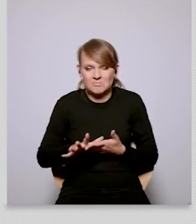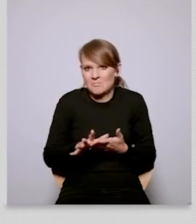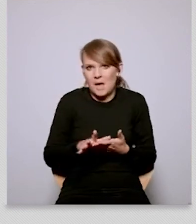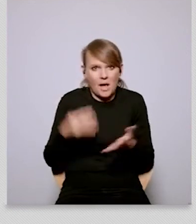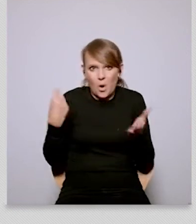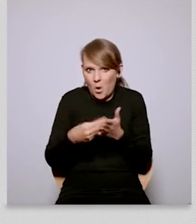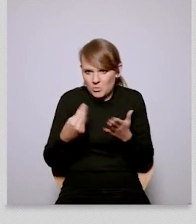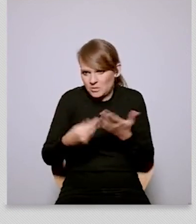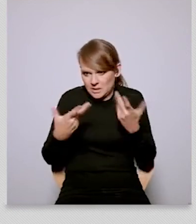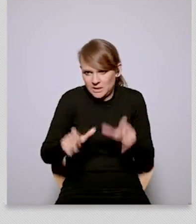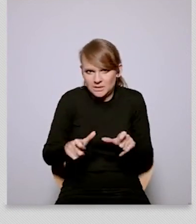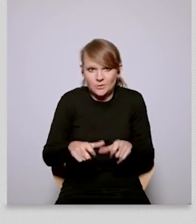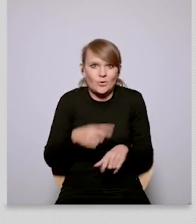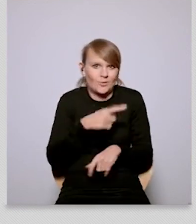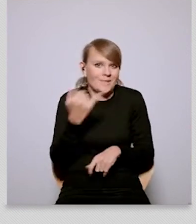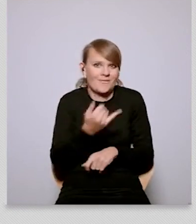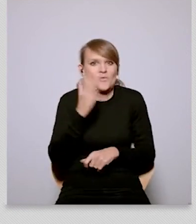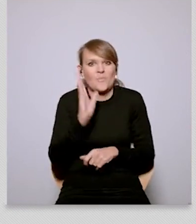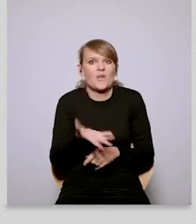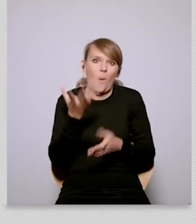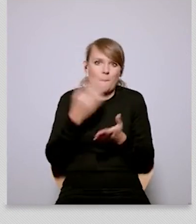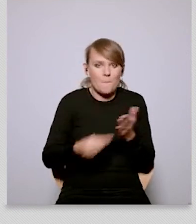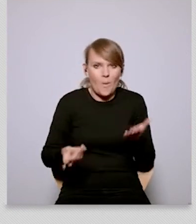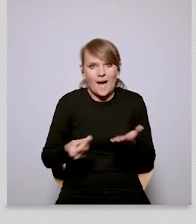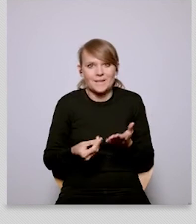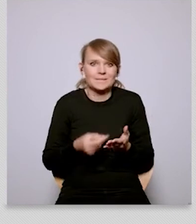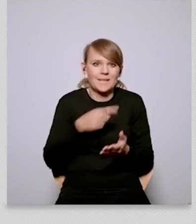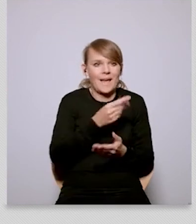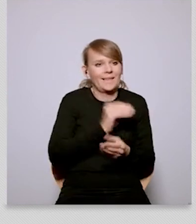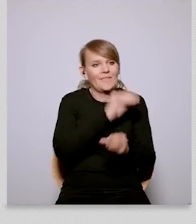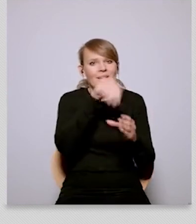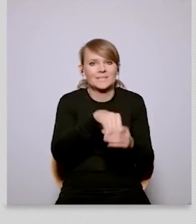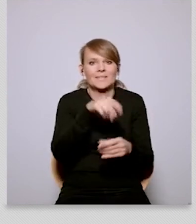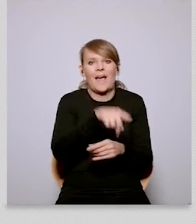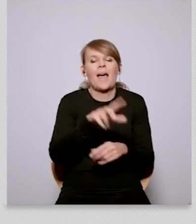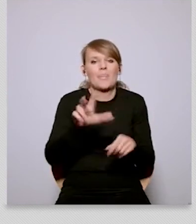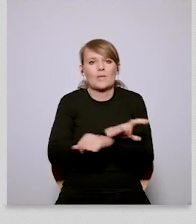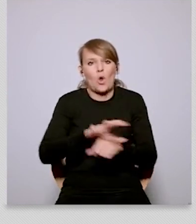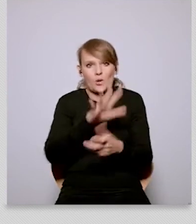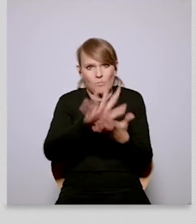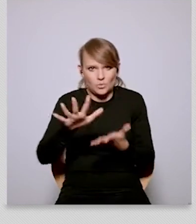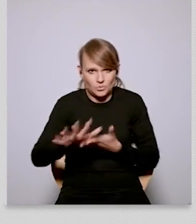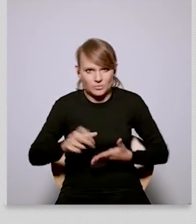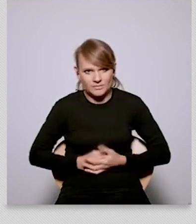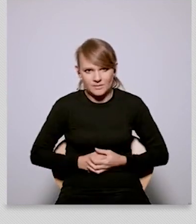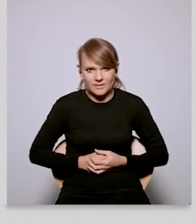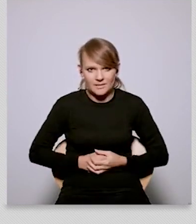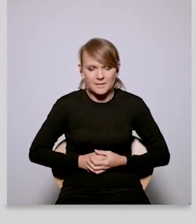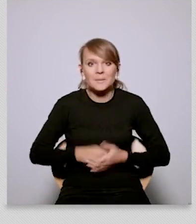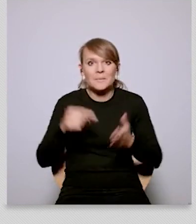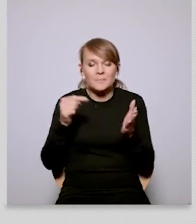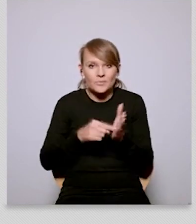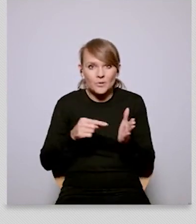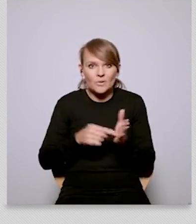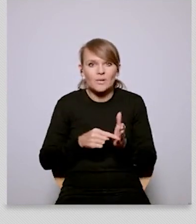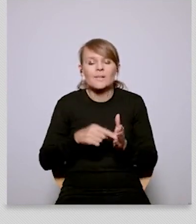koszty to zawsze będzie się opłacało inwestować w brudne technologie więc to jest taki moment właśnie gdzie to